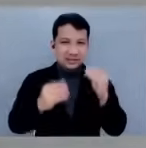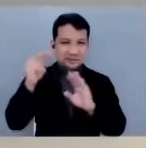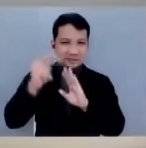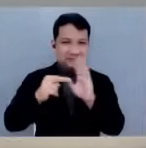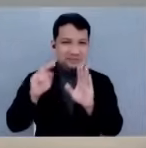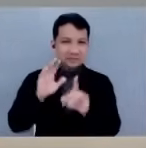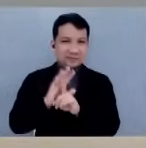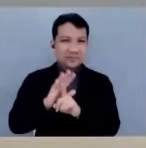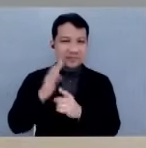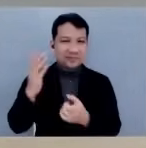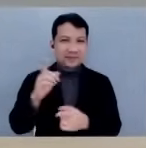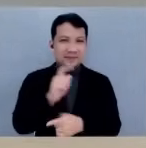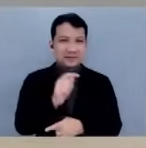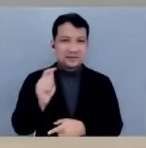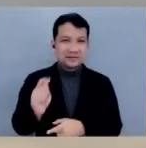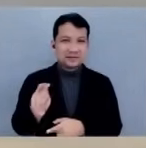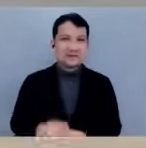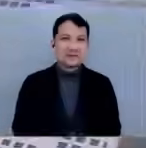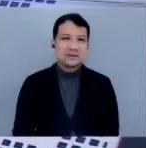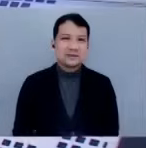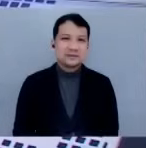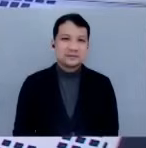sa TikTok.